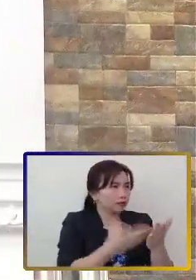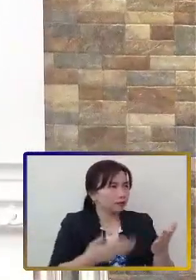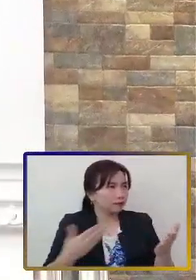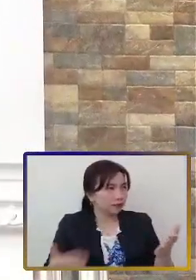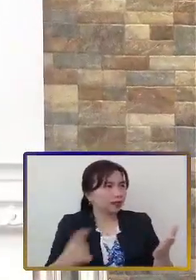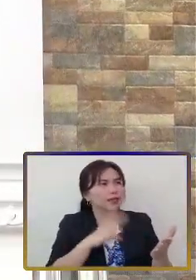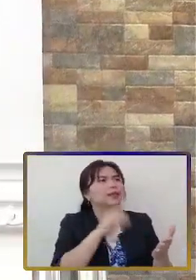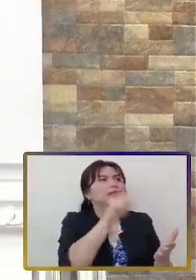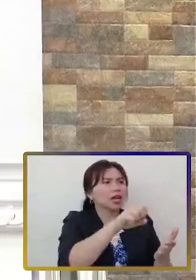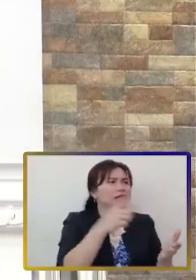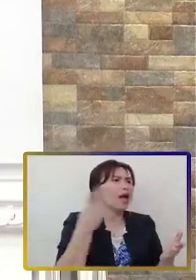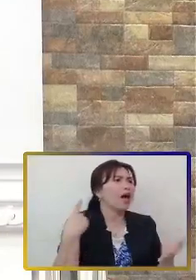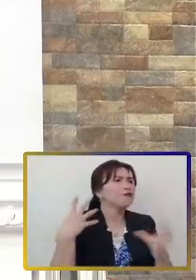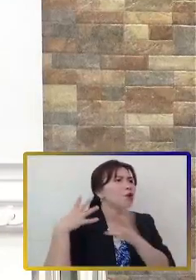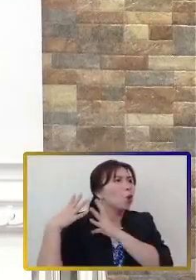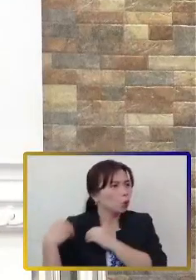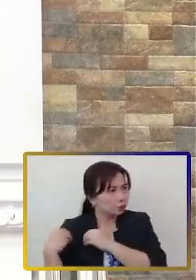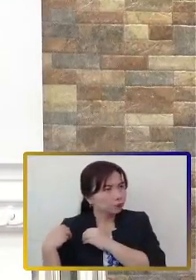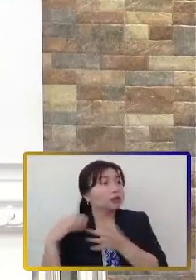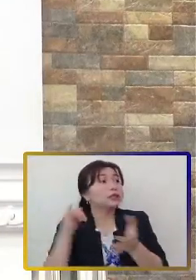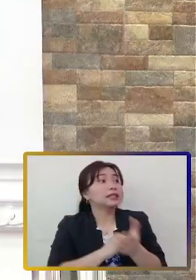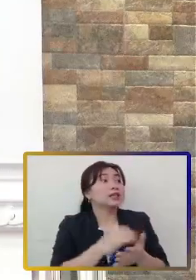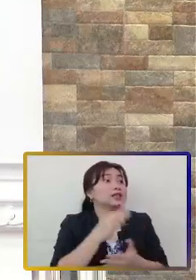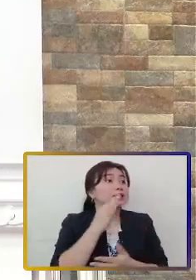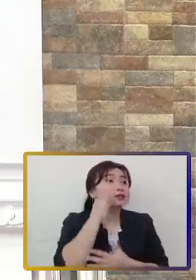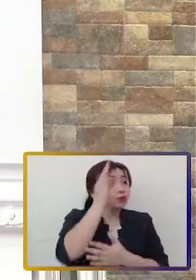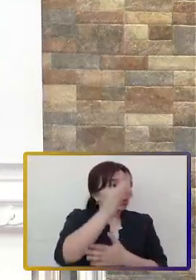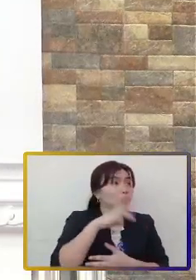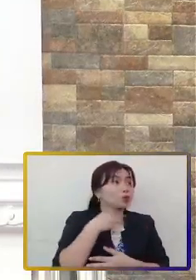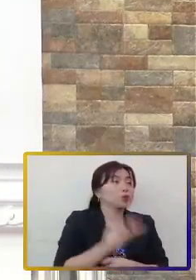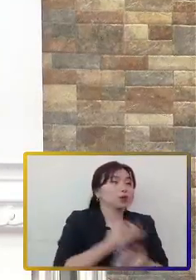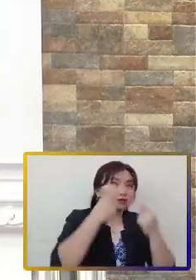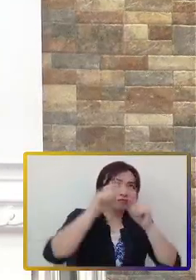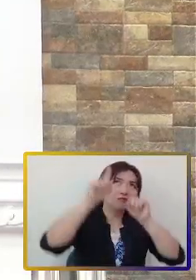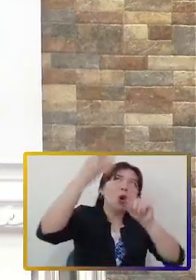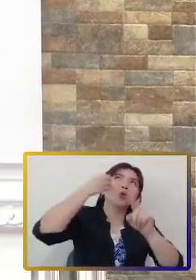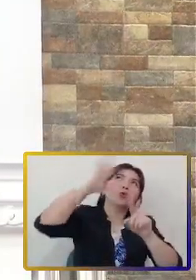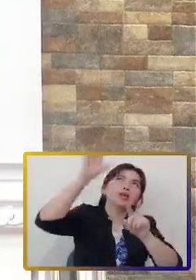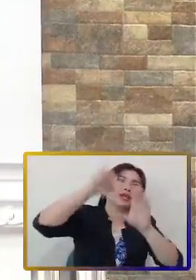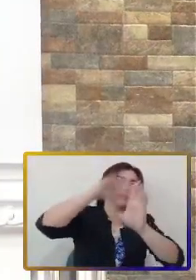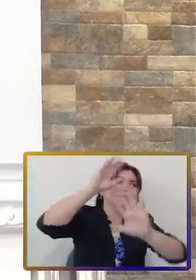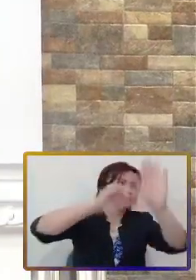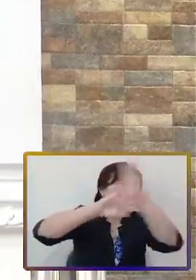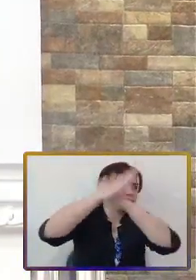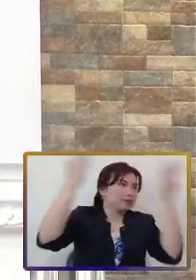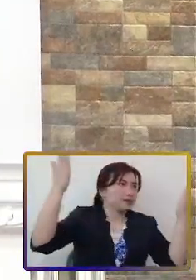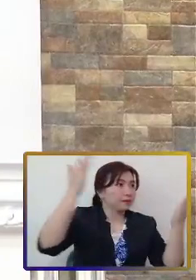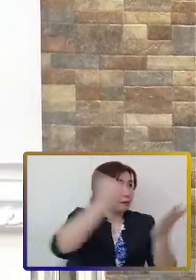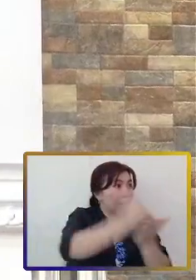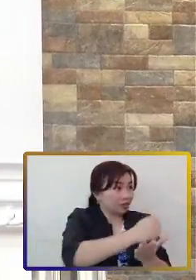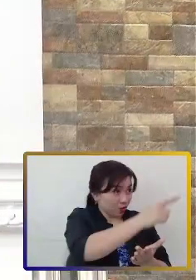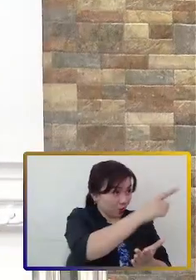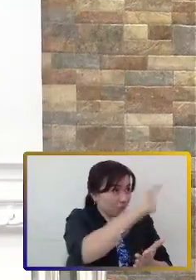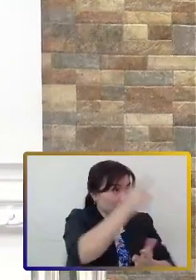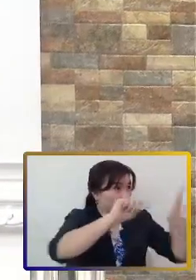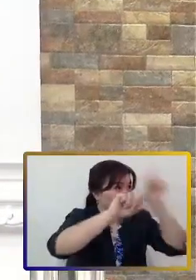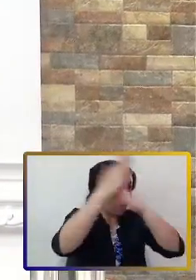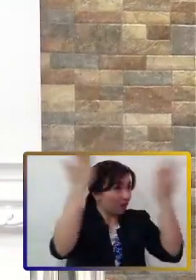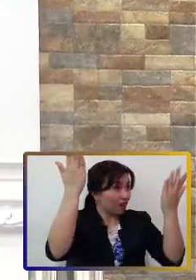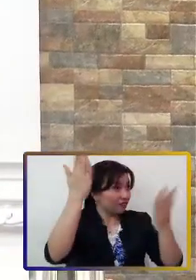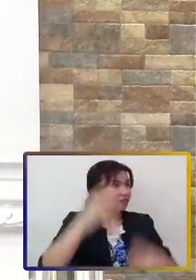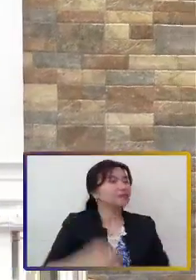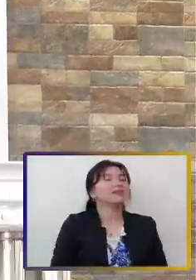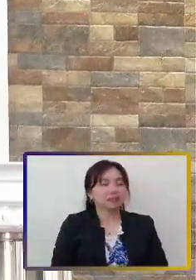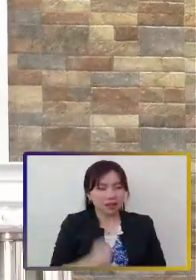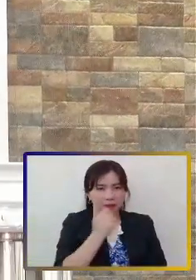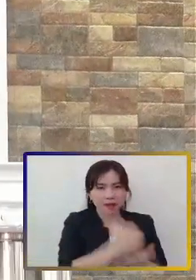asahan natin yan na balang araw uuwi tayo sa Panginoon let me read you another passage napakaganda po dito Bakit ko sinabing It